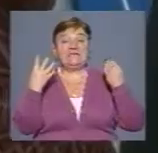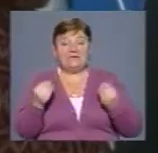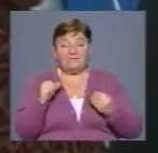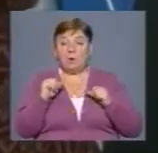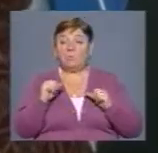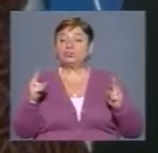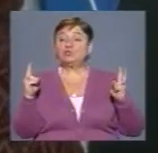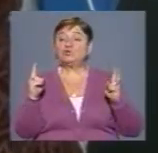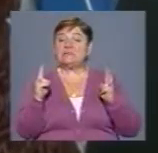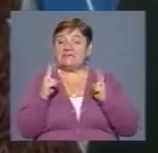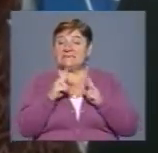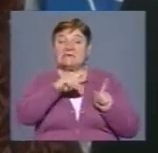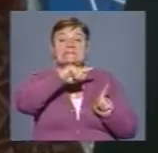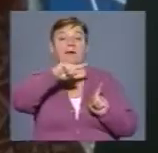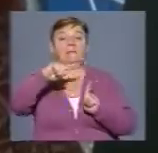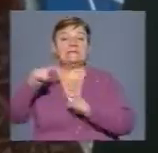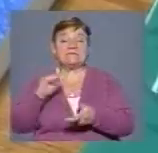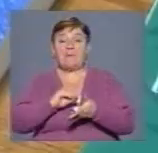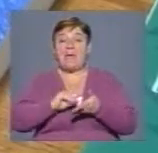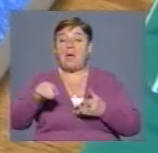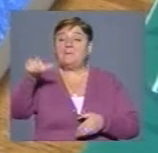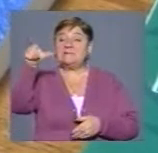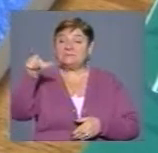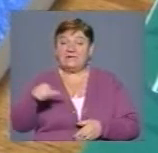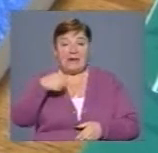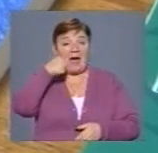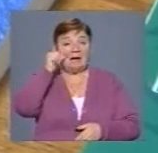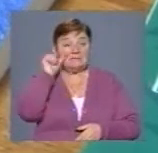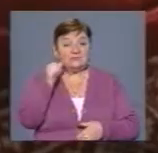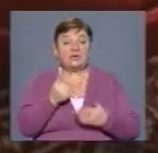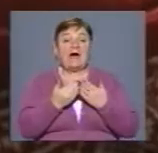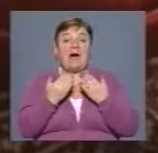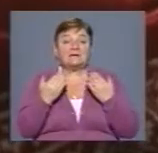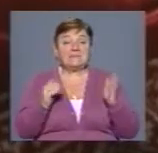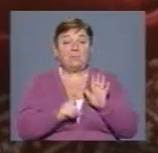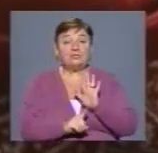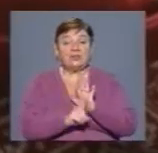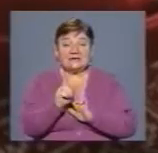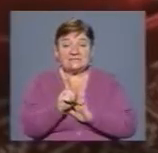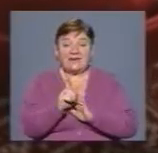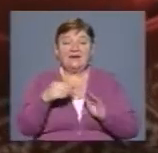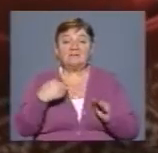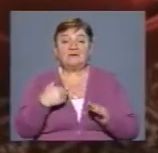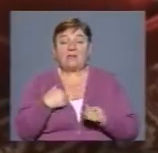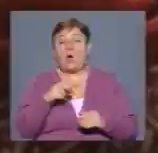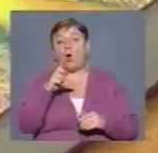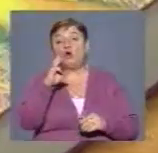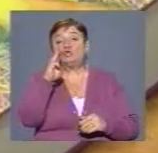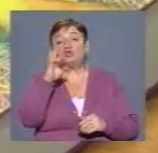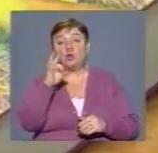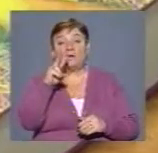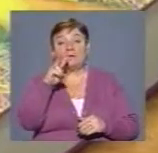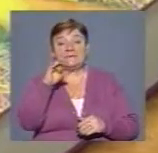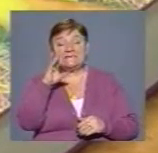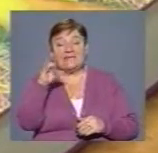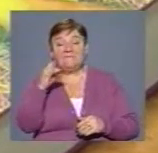зустрітися з закарпатськими письменниками. Акція почалася вчора. Першим зі своїми читачами спілкувався прозаїк Банде Шолтес. Він